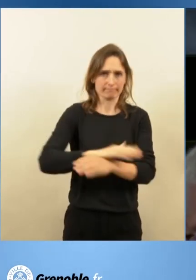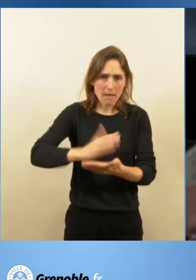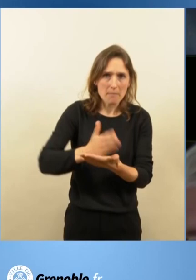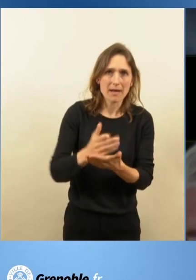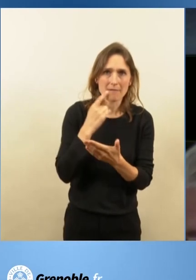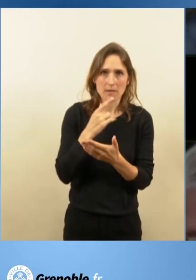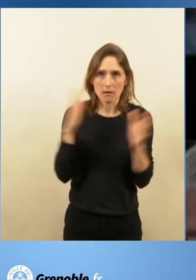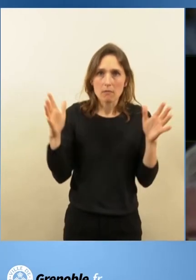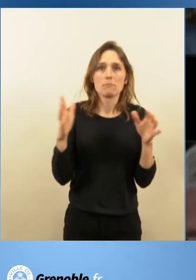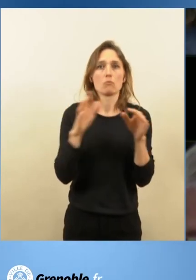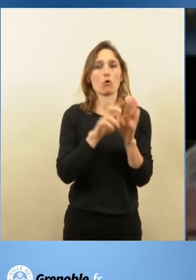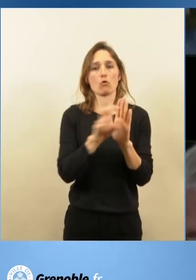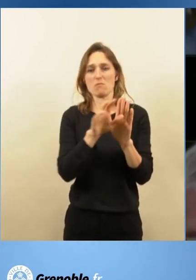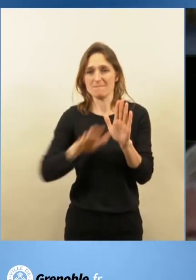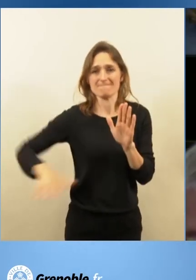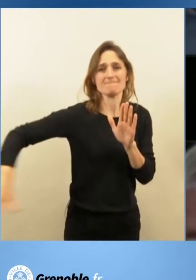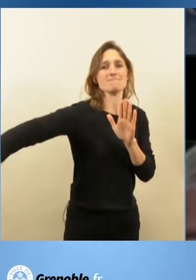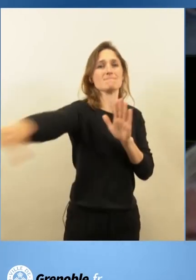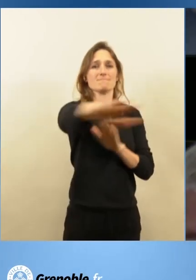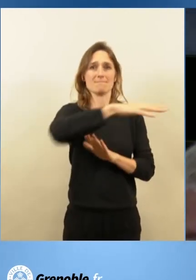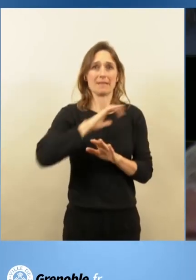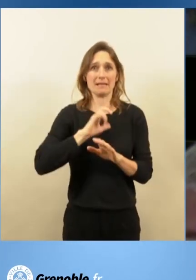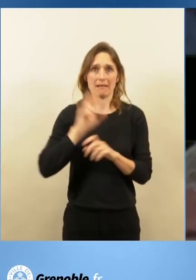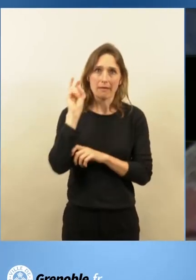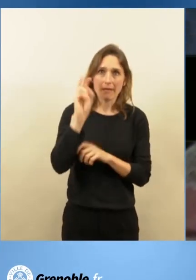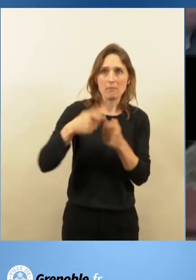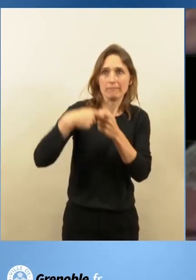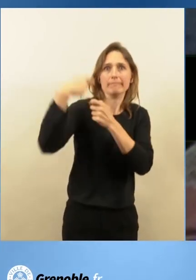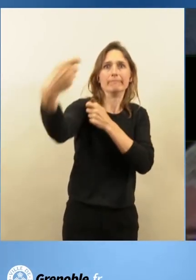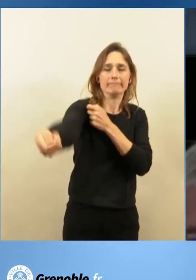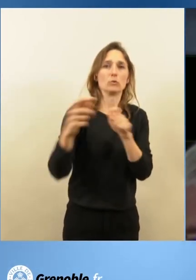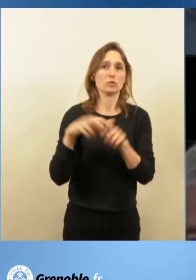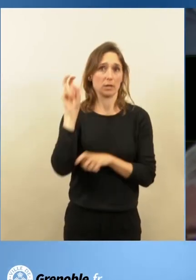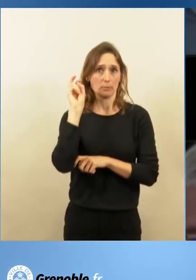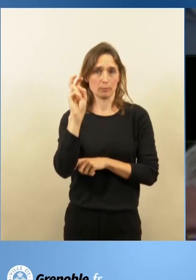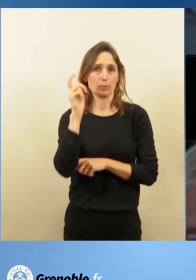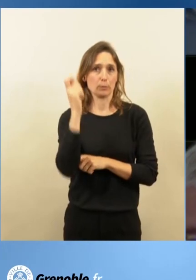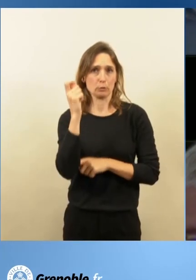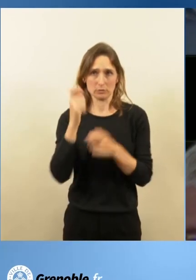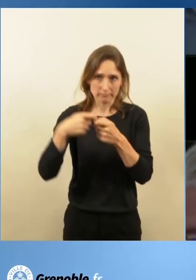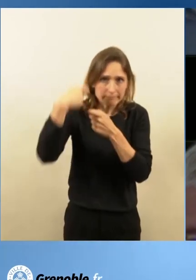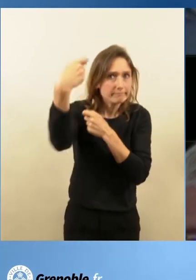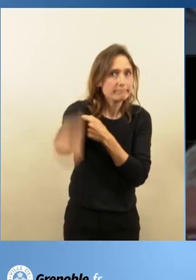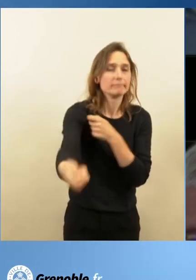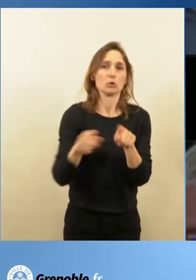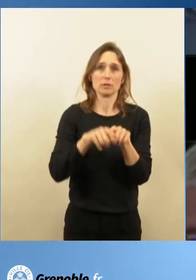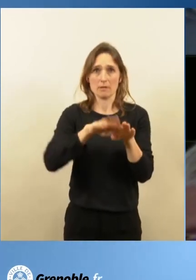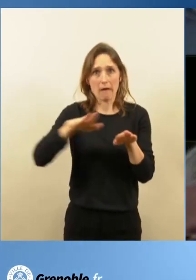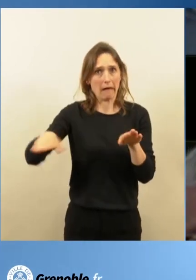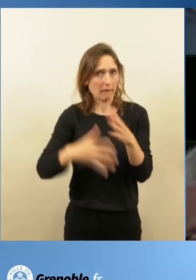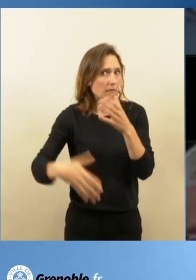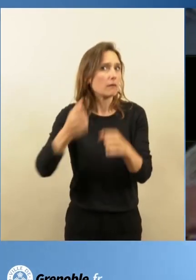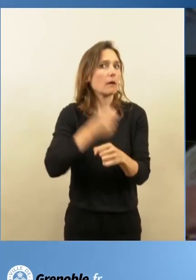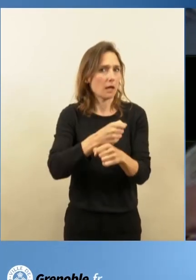avec une extension des lignes de tram et des voies de bus avec une fréquence plus soutenue faire des parkings conséquents et